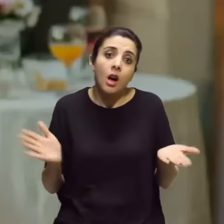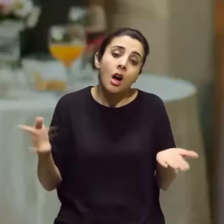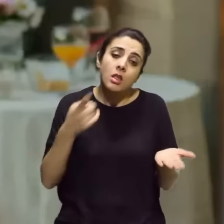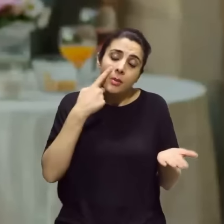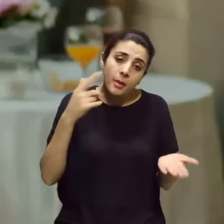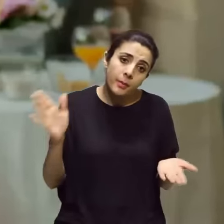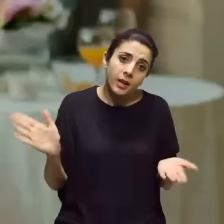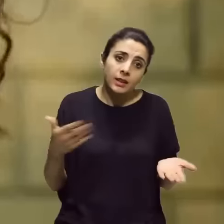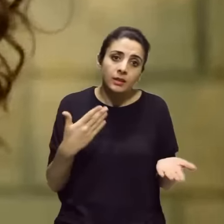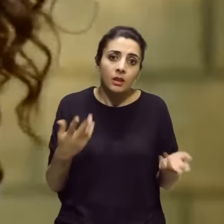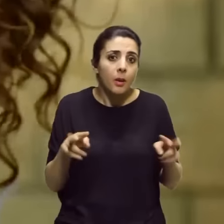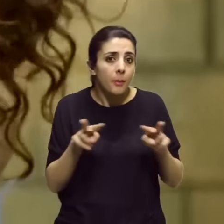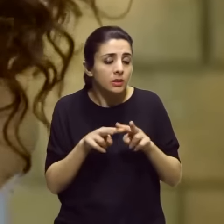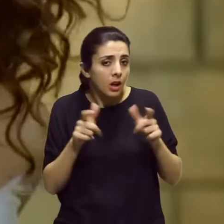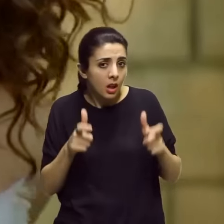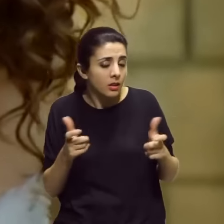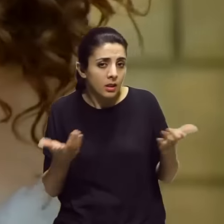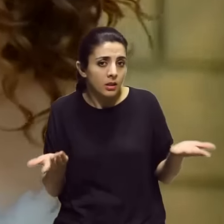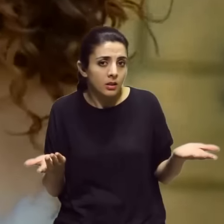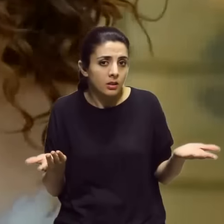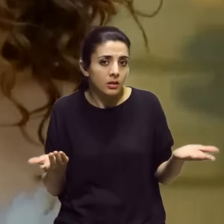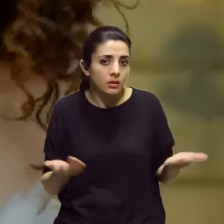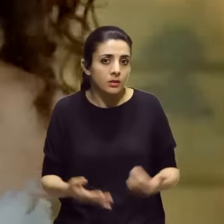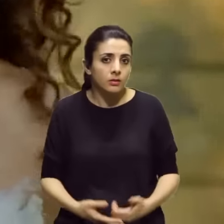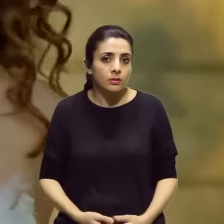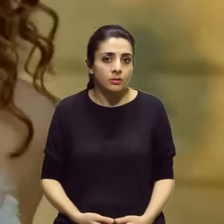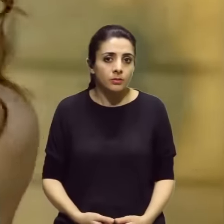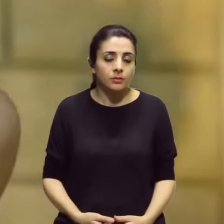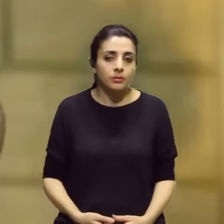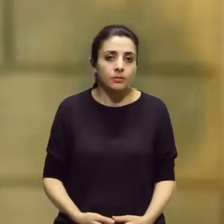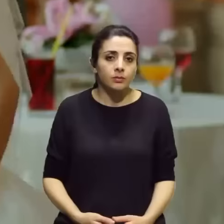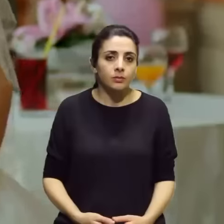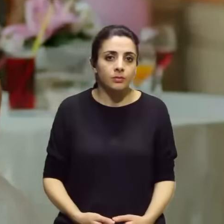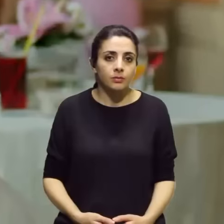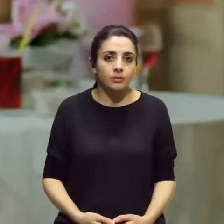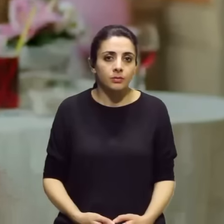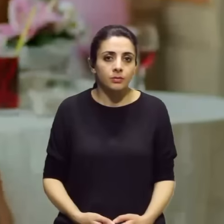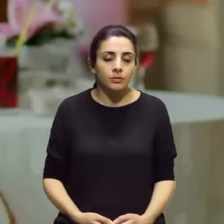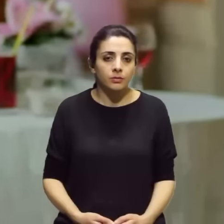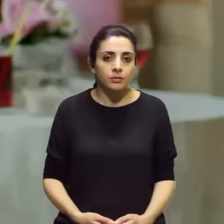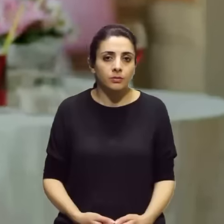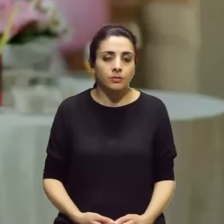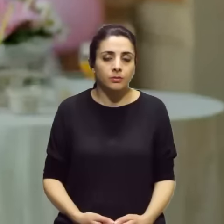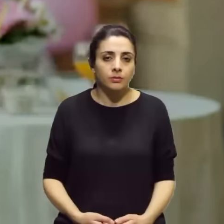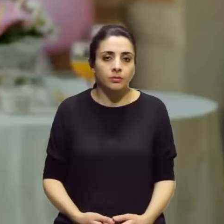hadi. Masa? Sevinç korkarak etrafına bakınıyor.